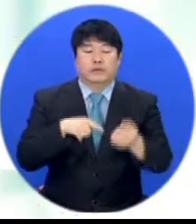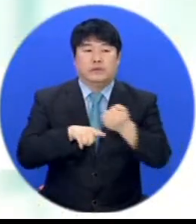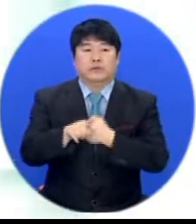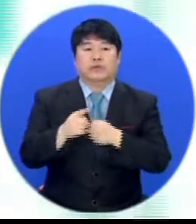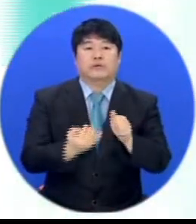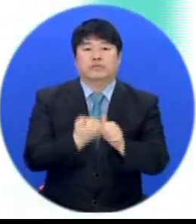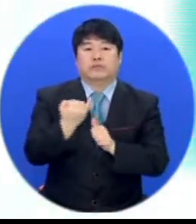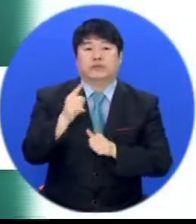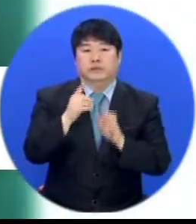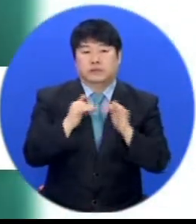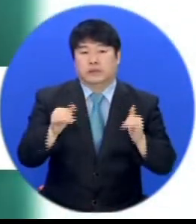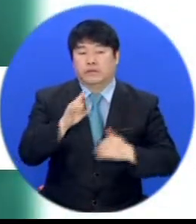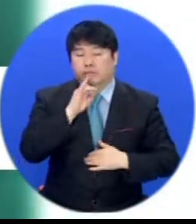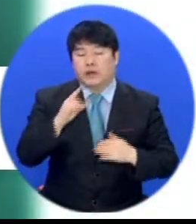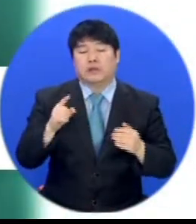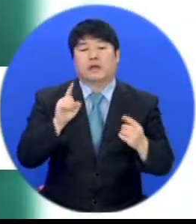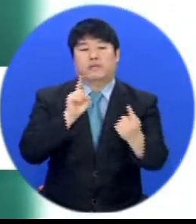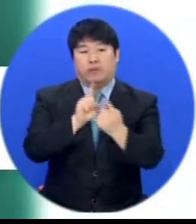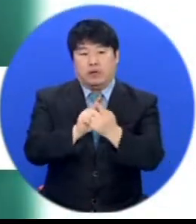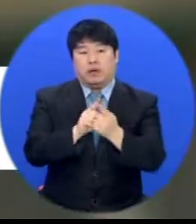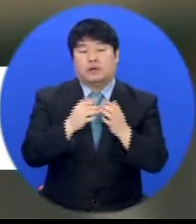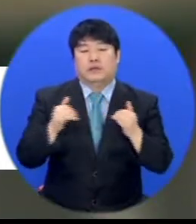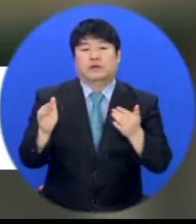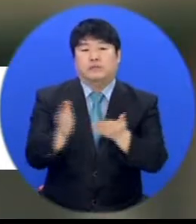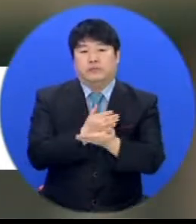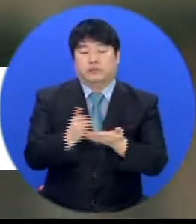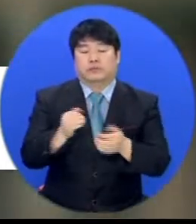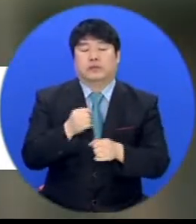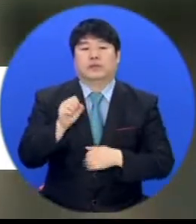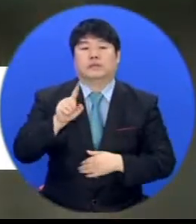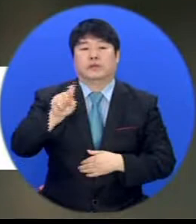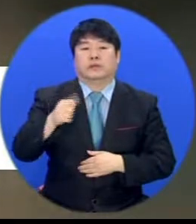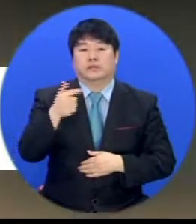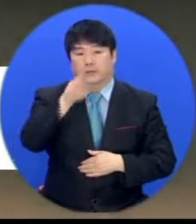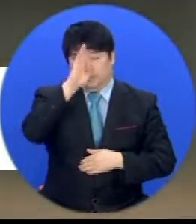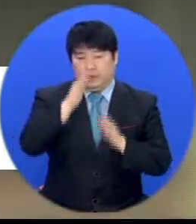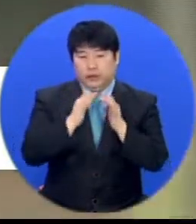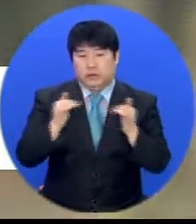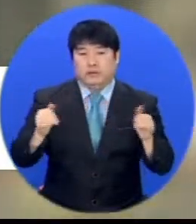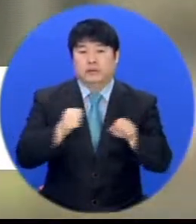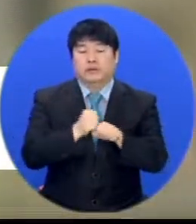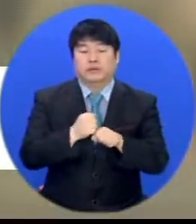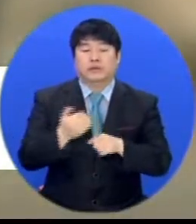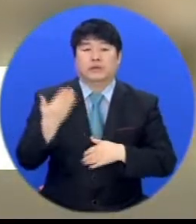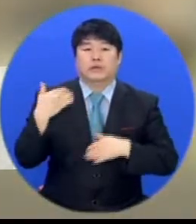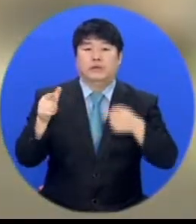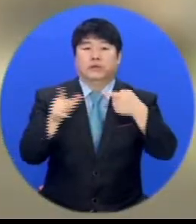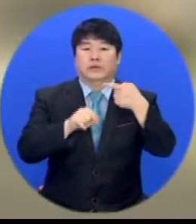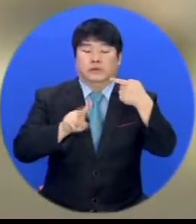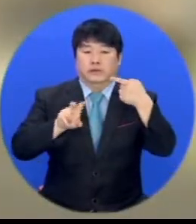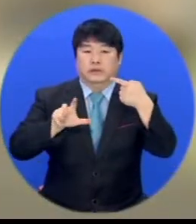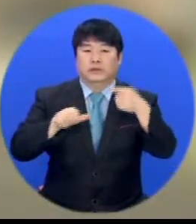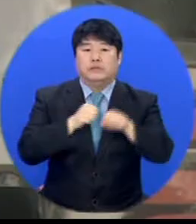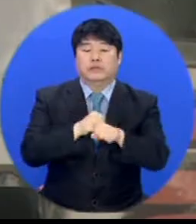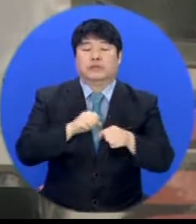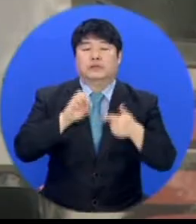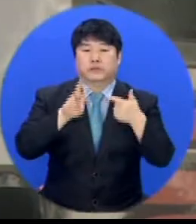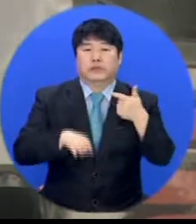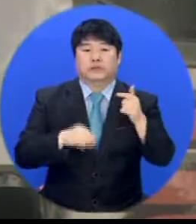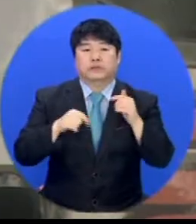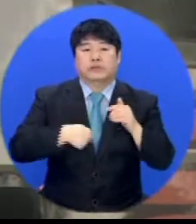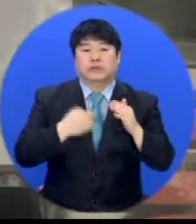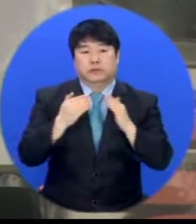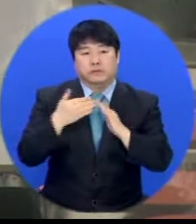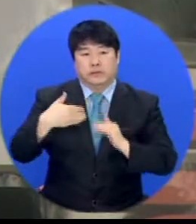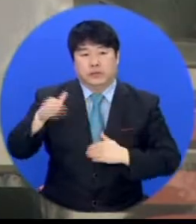부인 한 명만 접촉자로 분류했습니다. 한편 16번째 확진자는 지난달 25일 나주 친정집에 가는